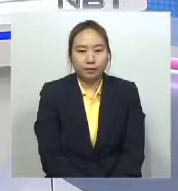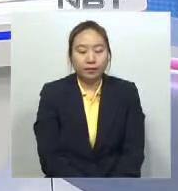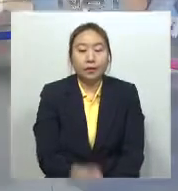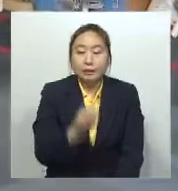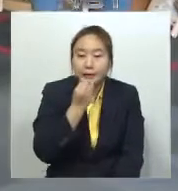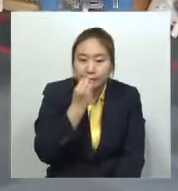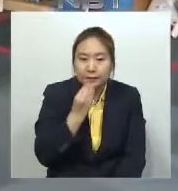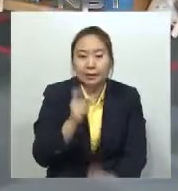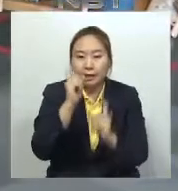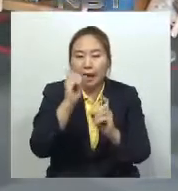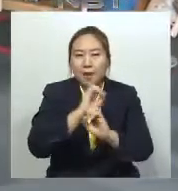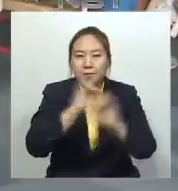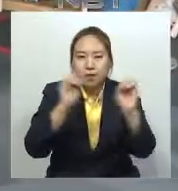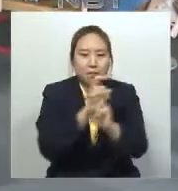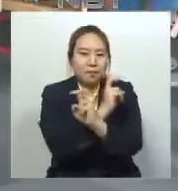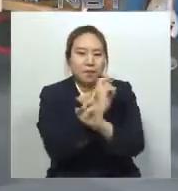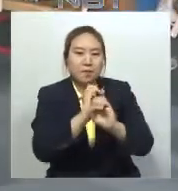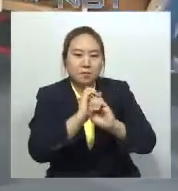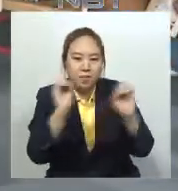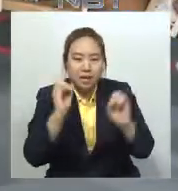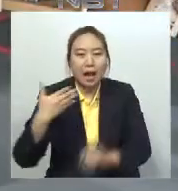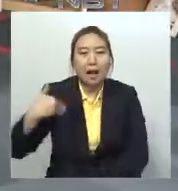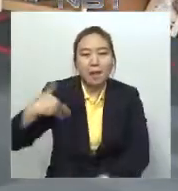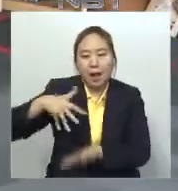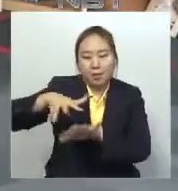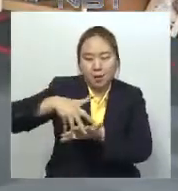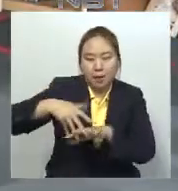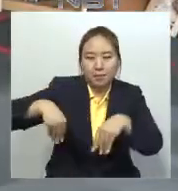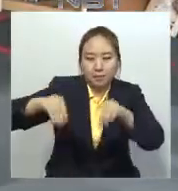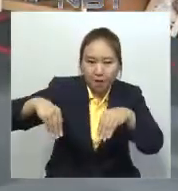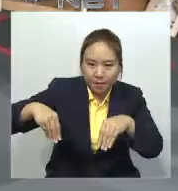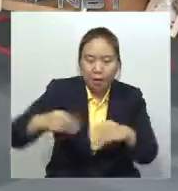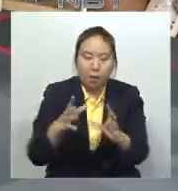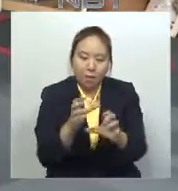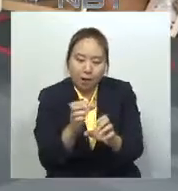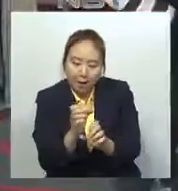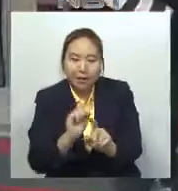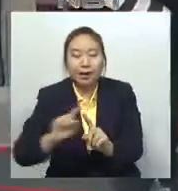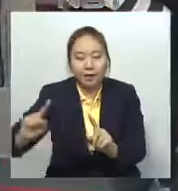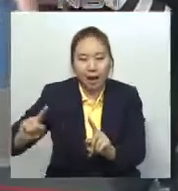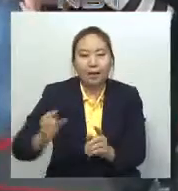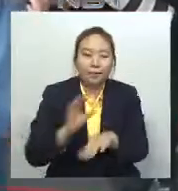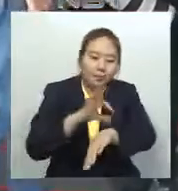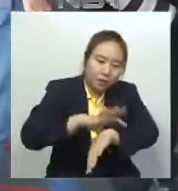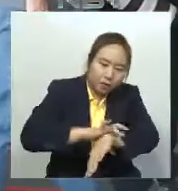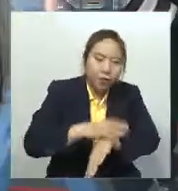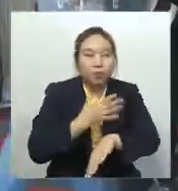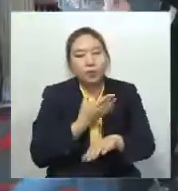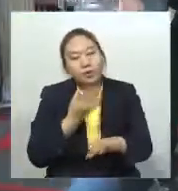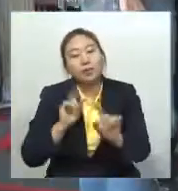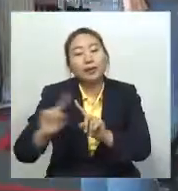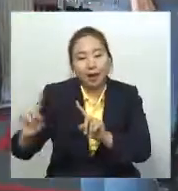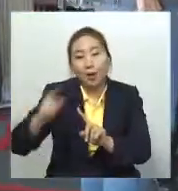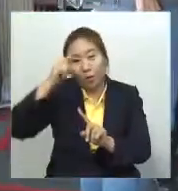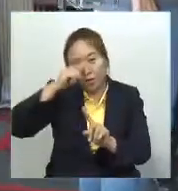สินค้าอาหารปลอดภัยปลอดสารพิษนะครับผ้าทอมือเครื่องปั้นดินเผาแล้วก็เครื่องประดับจากวัสดุท้องถิ่นของประเทศไทยนะครับก็ได้มี